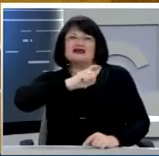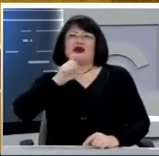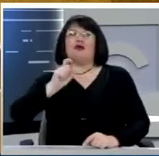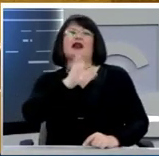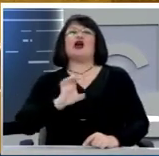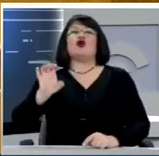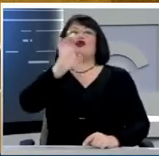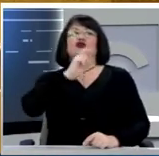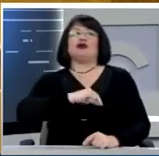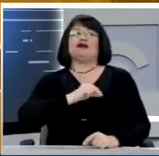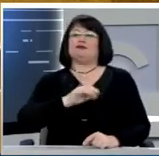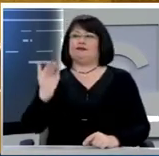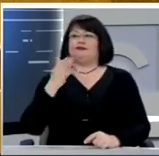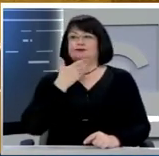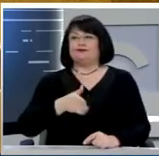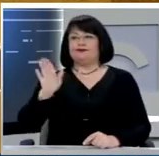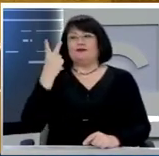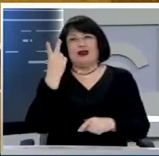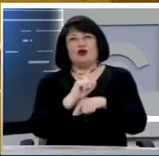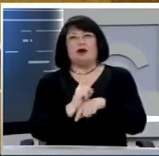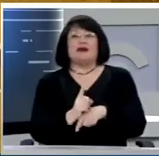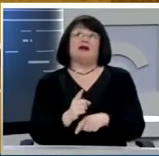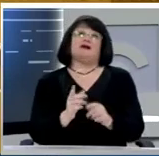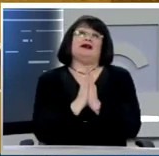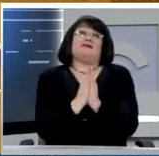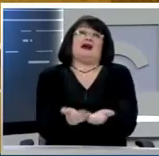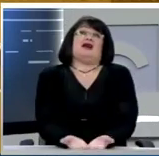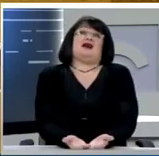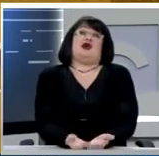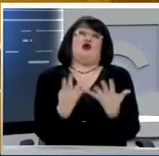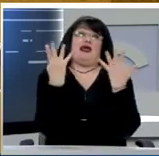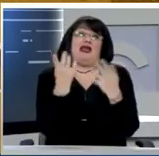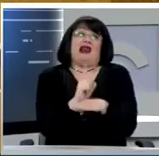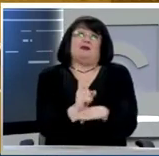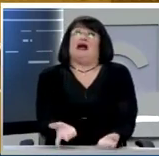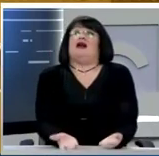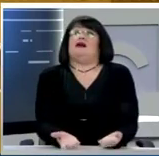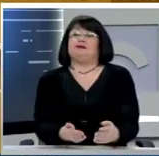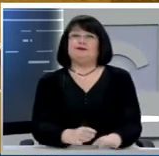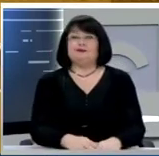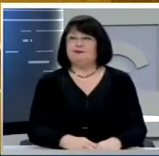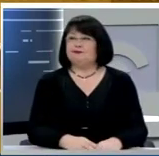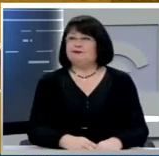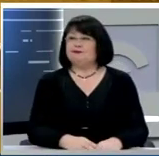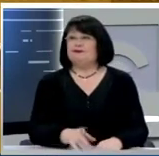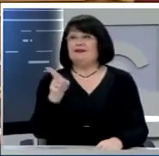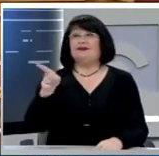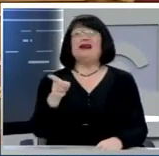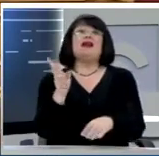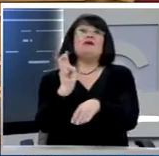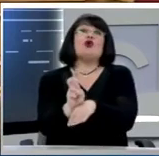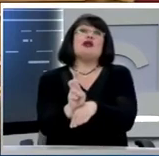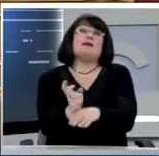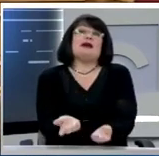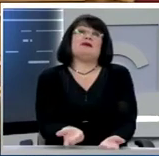άλλες χώρες. Ποια είναι τα 10... Δύο λεπτά, κύριε Πρόεδρε, δύο λεπτά. Έχετε 9 λεπτά. Για ποια είναι λοιπόν τα 10 φάρμακα αυτά. Αυτό είναι σε βάρος των άλλων συναδέλφων. Τα